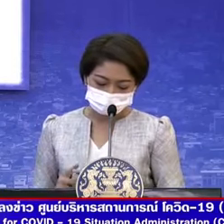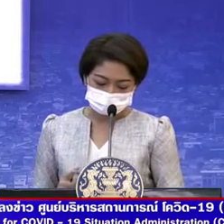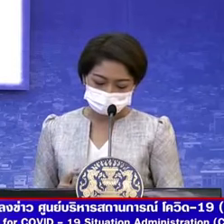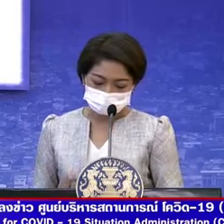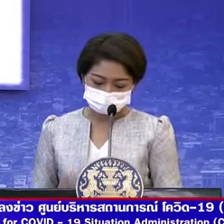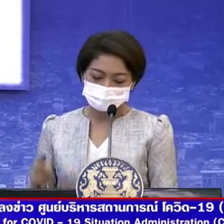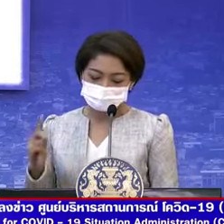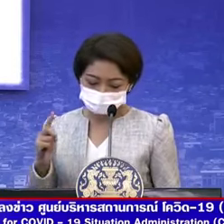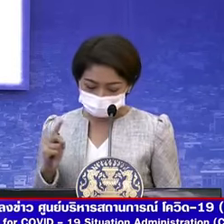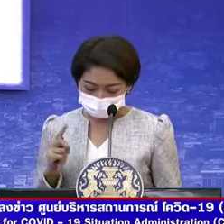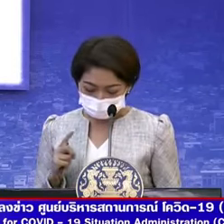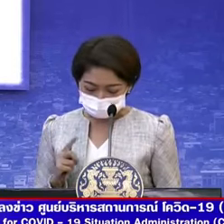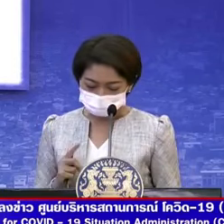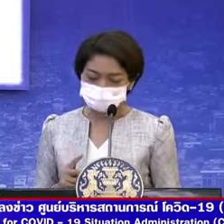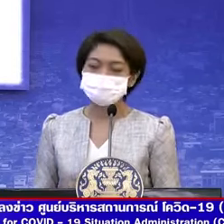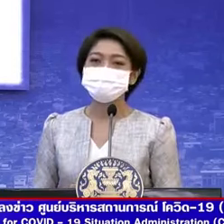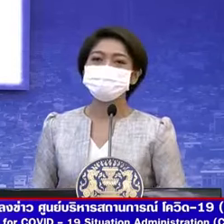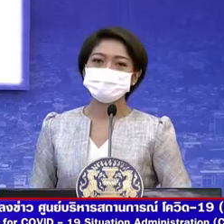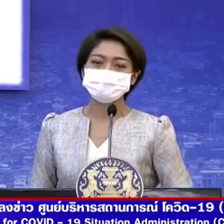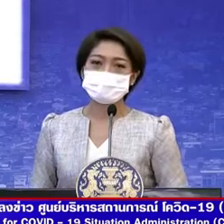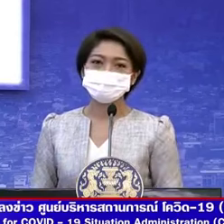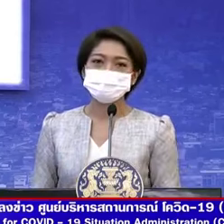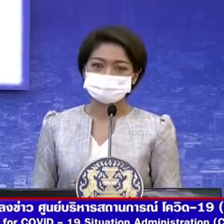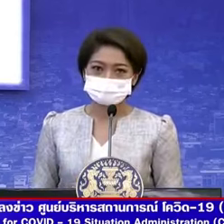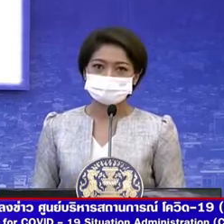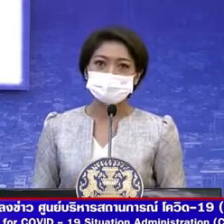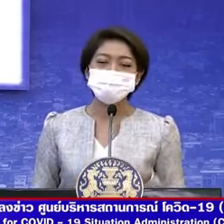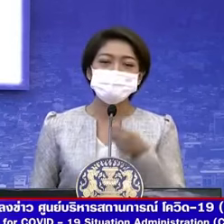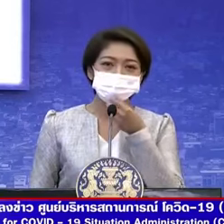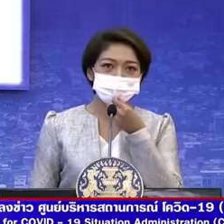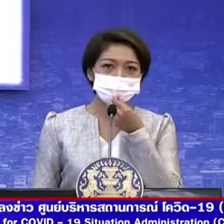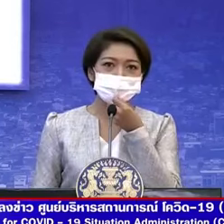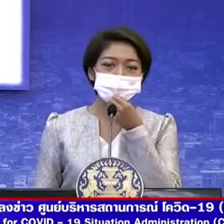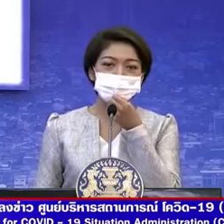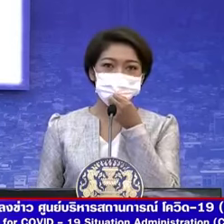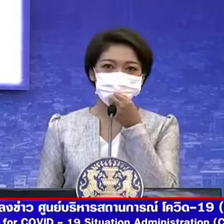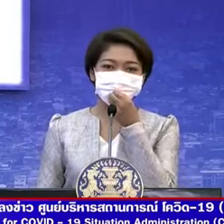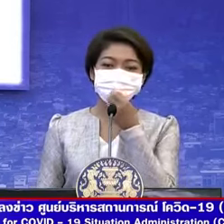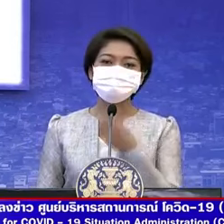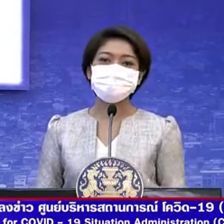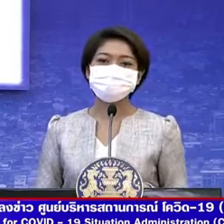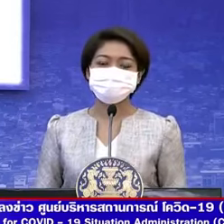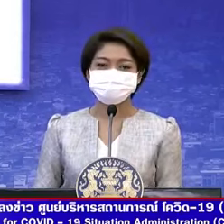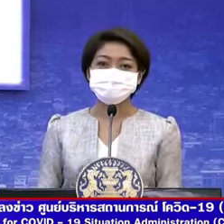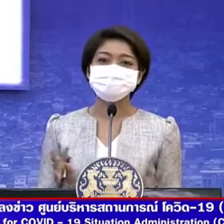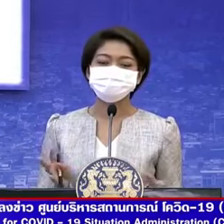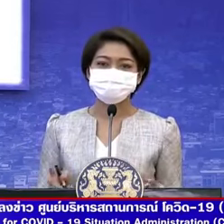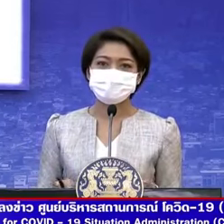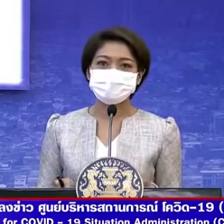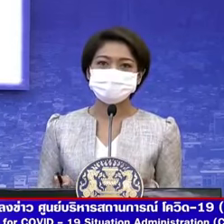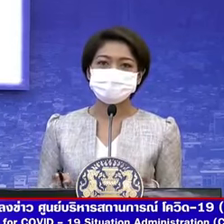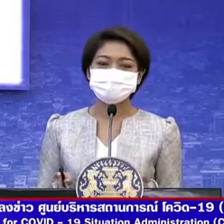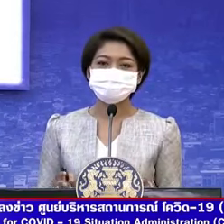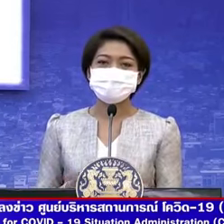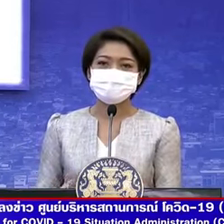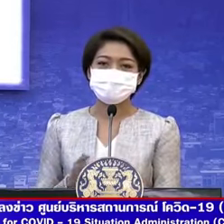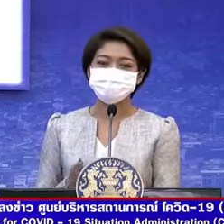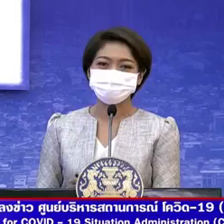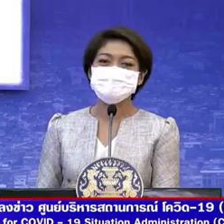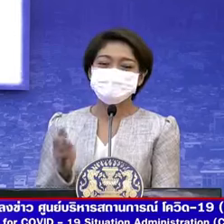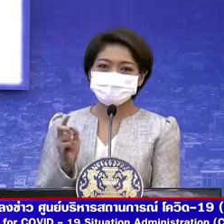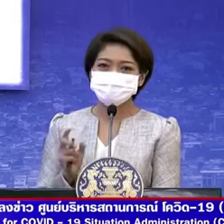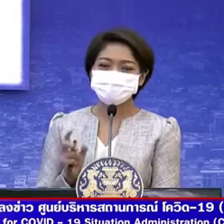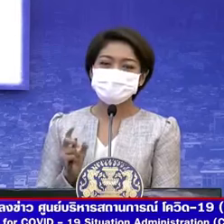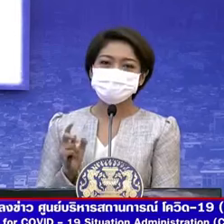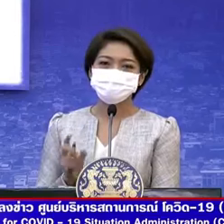.33เรารักกันโครงการคนละครึ่งเฟส3แต่จริงๆแล้วมีมาตรการทางการคลังอีกเป็นจำนวนมากนะคะที่หลายๆค